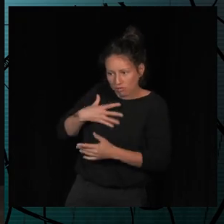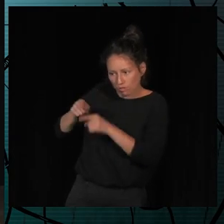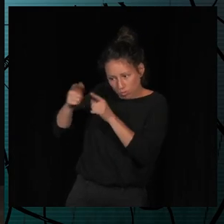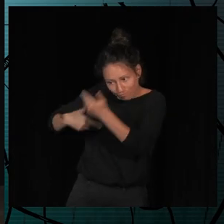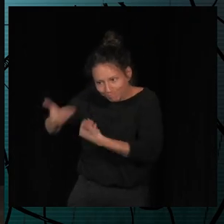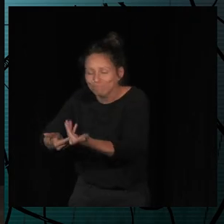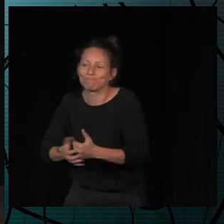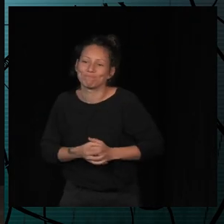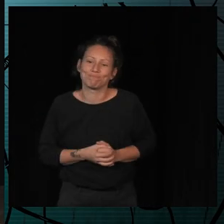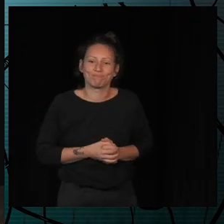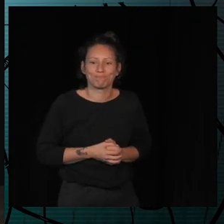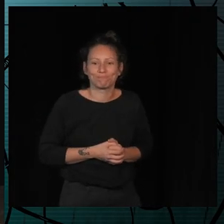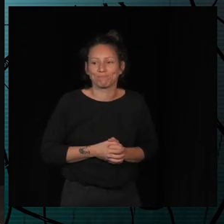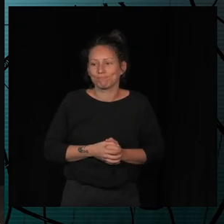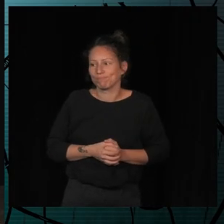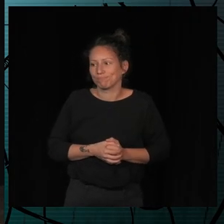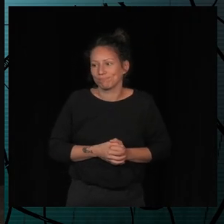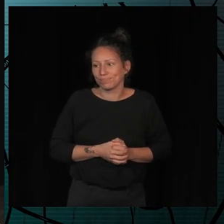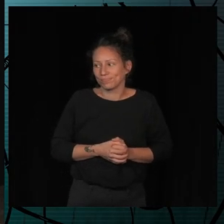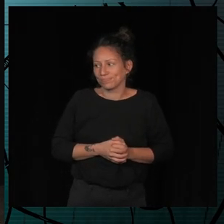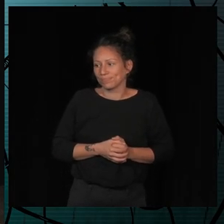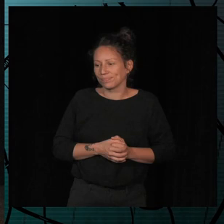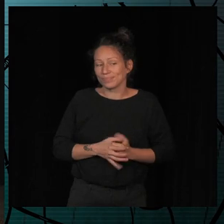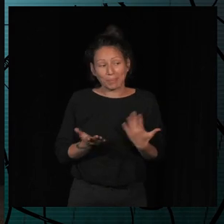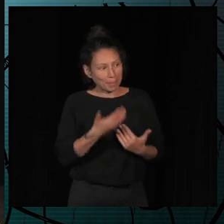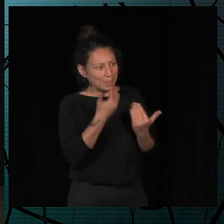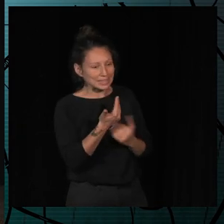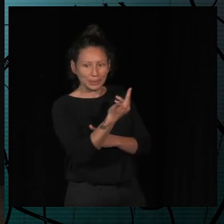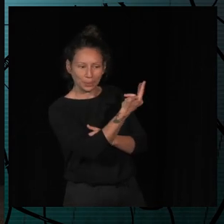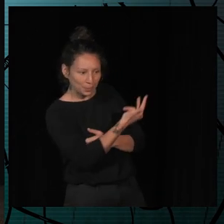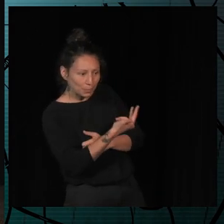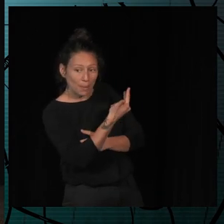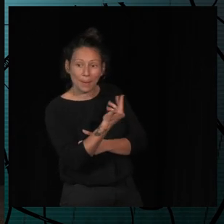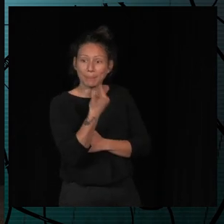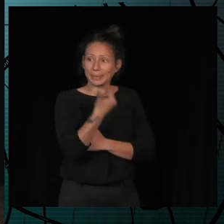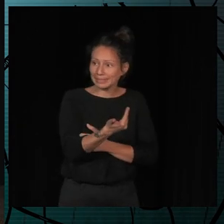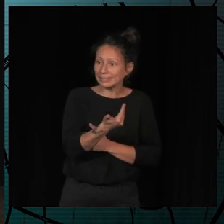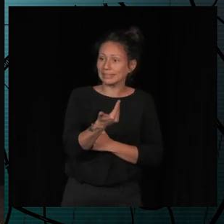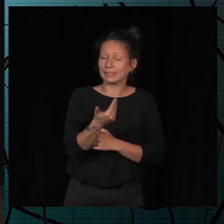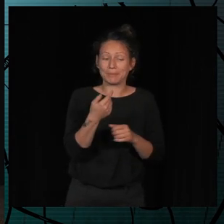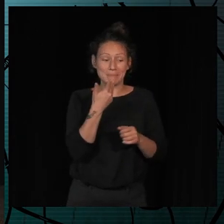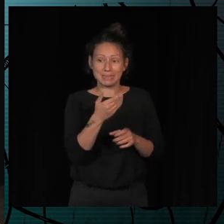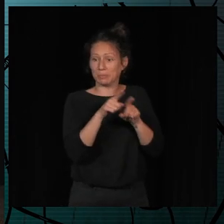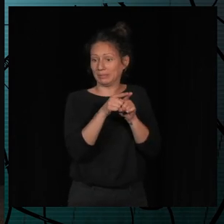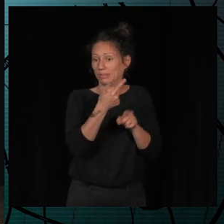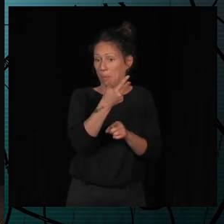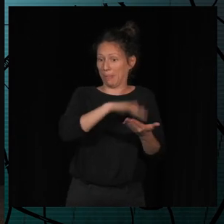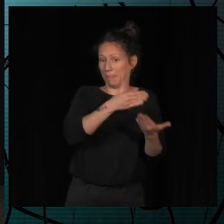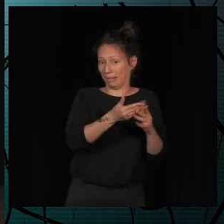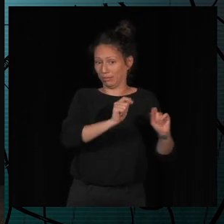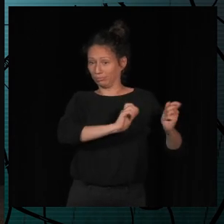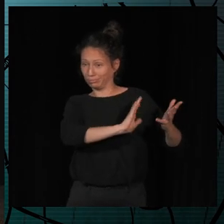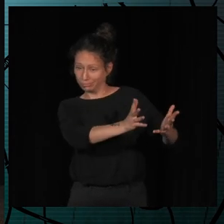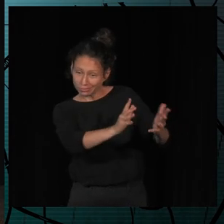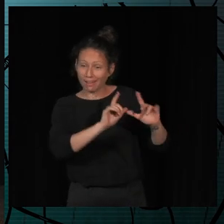conclure merci merci à tous les trois merci à nos trois traductrices qui ont été